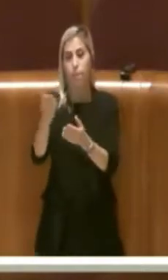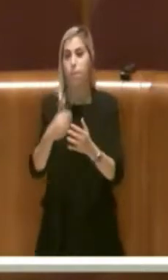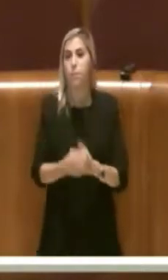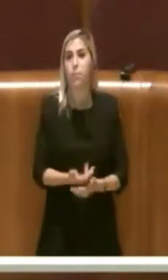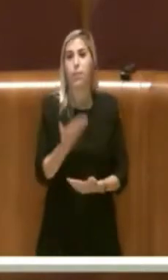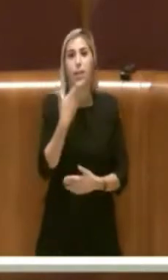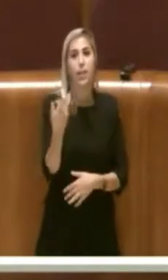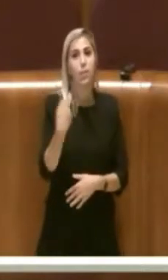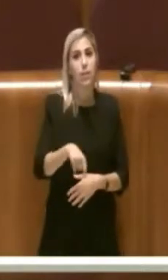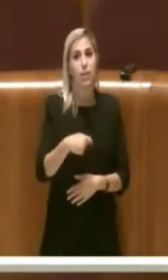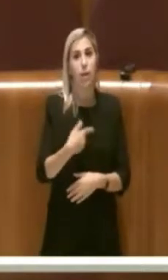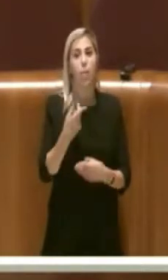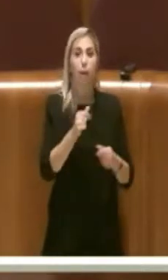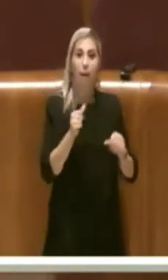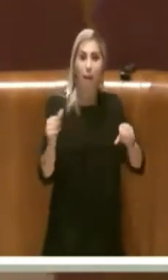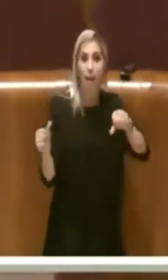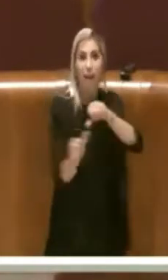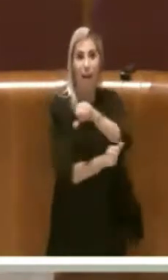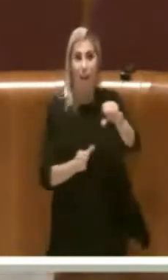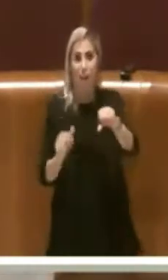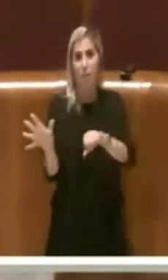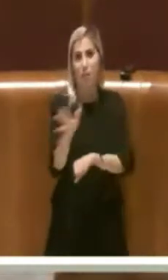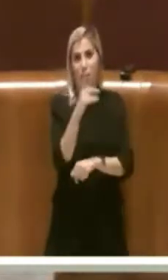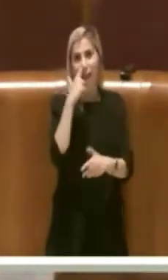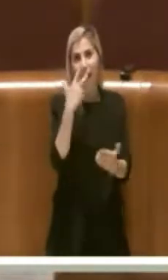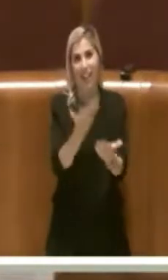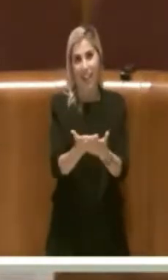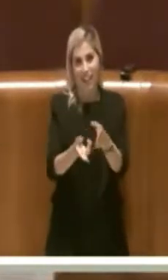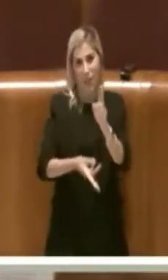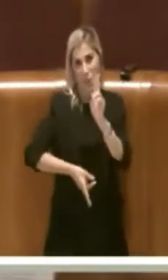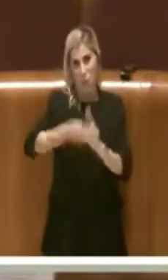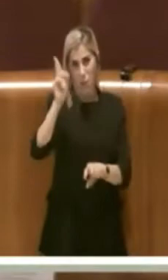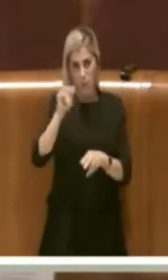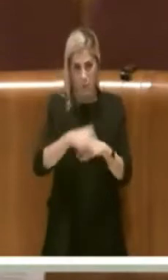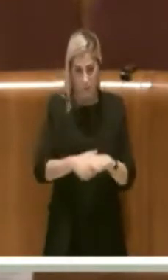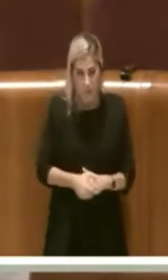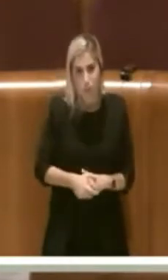Grazie Presidente anche per la sostituzione che mi sembrava opportuna. Portiamo